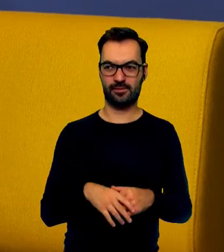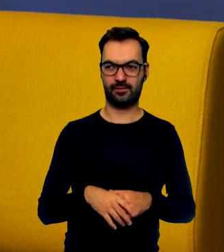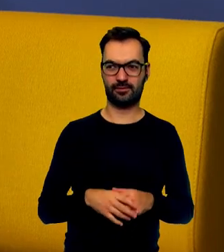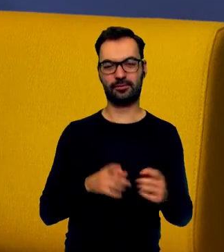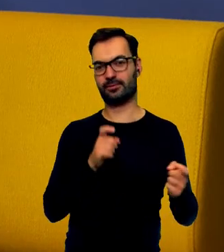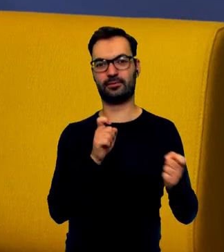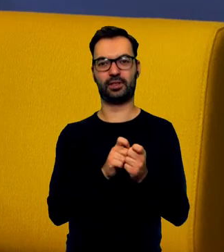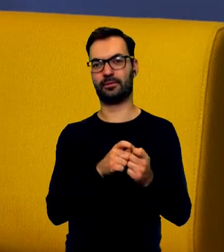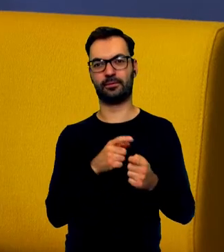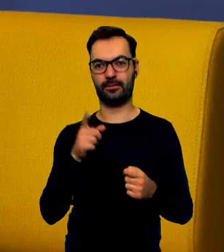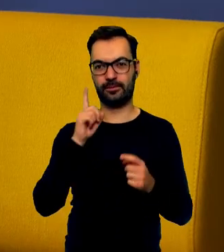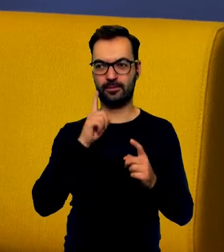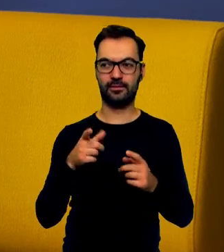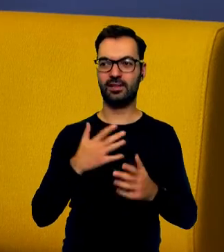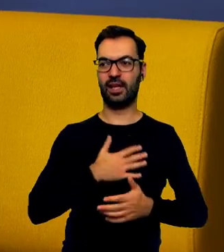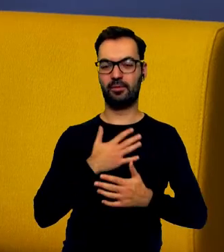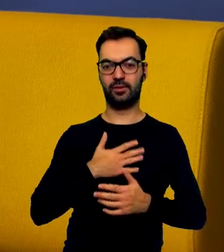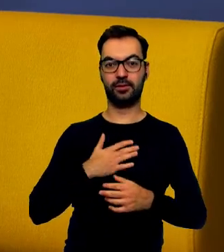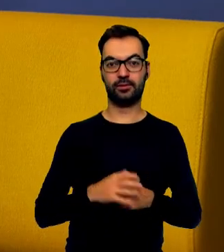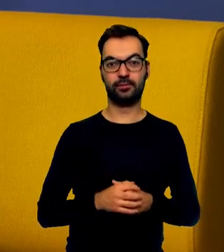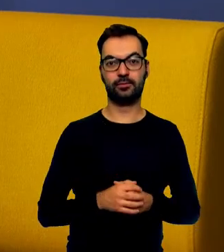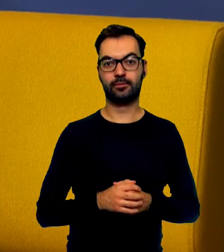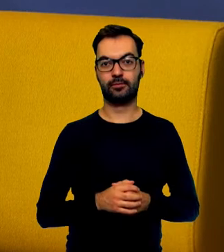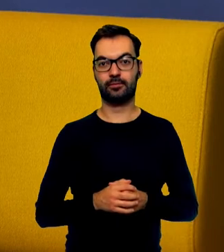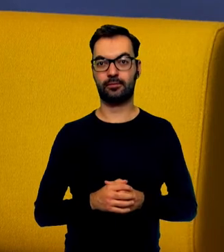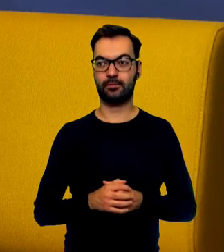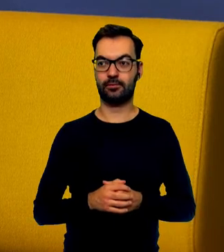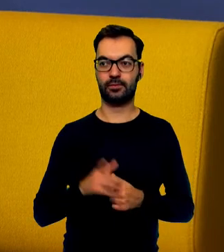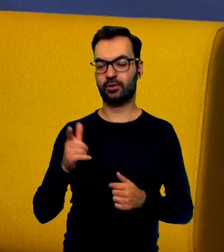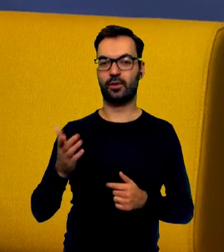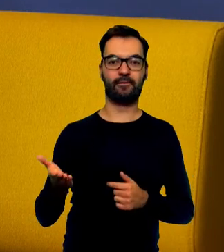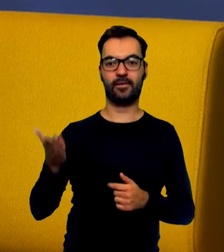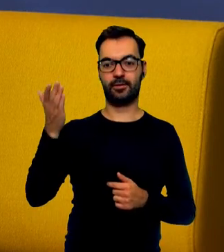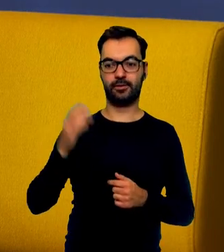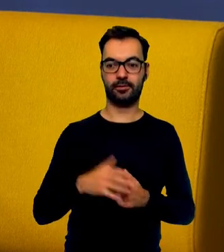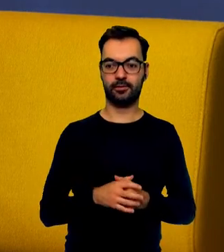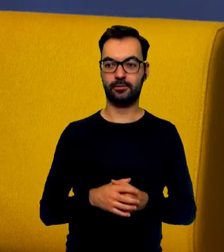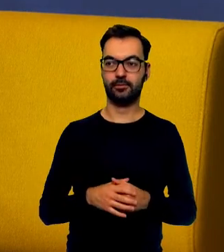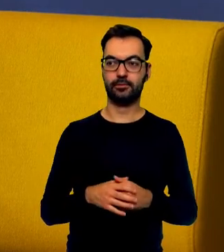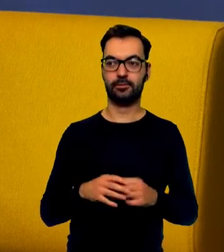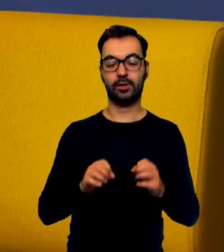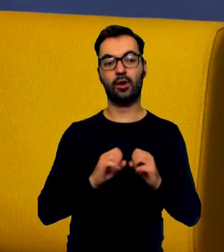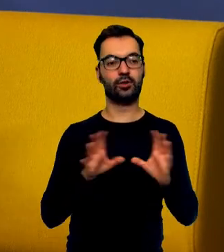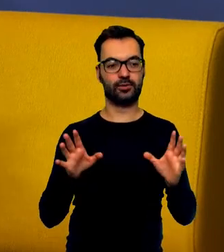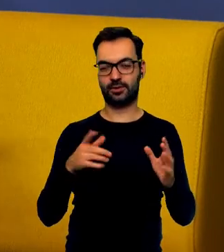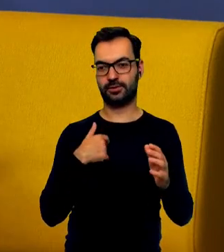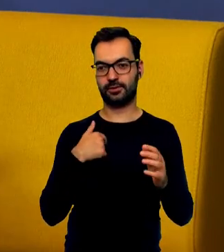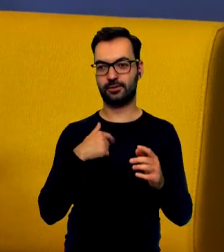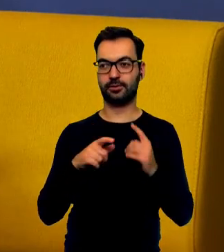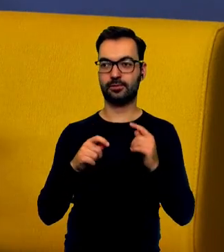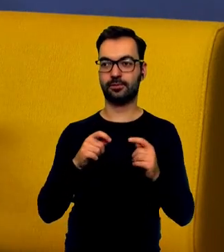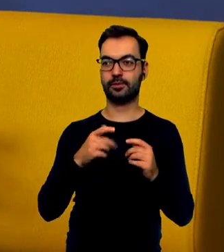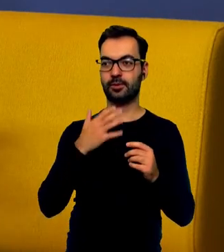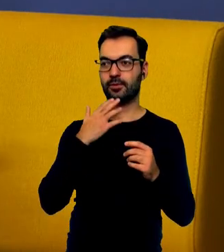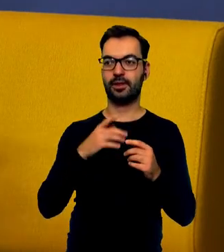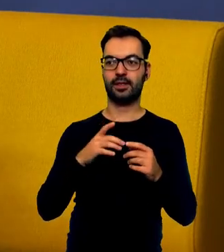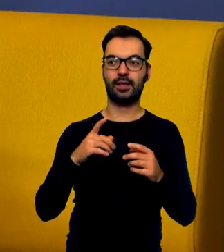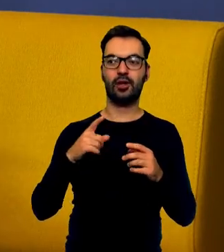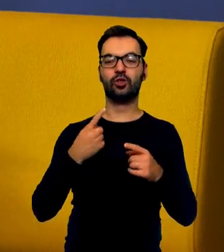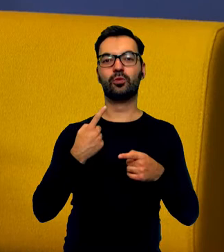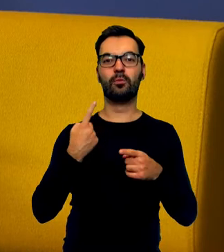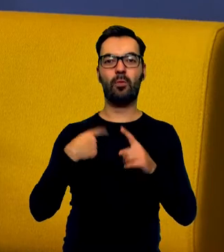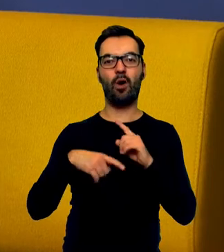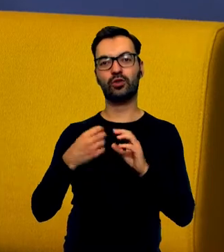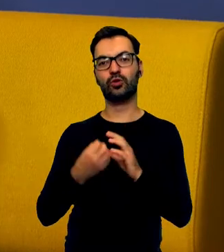przeciwstawna temu, tej prawdzie emocjonalnej, która jest prawdą wyższego rzędu. Oczywiście ja się odwołuję do jakiejś